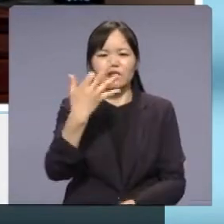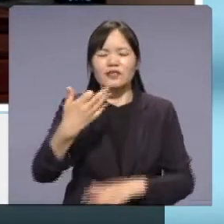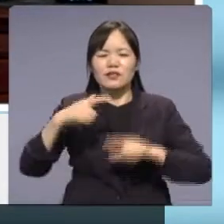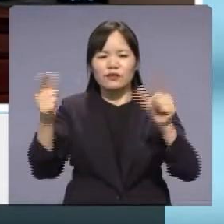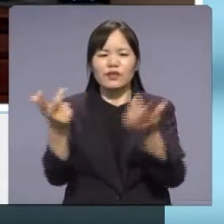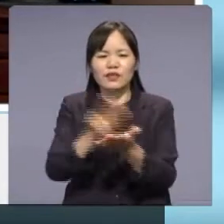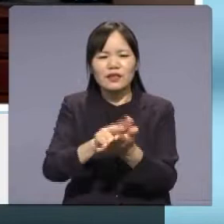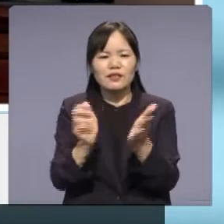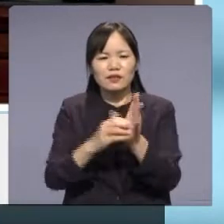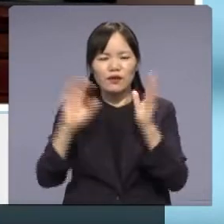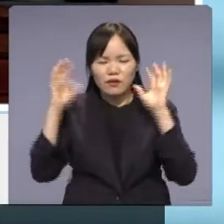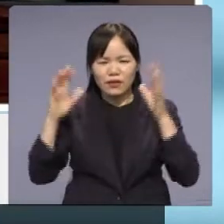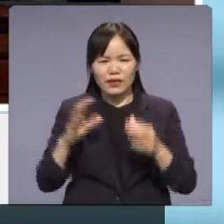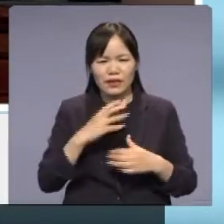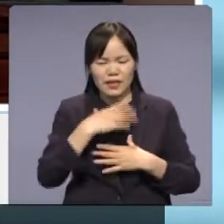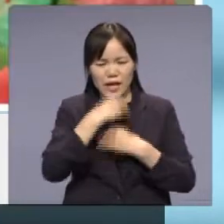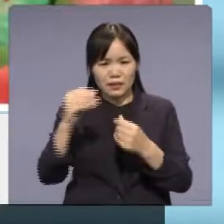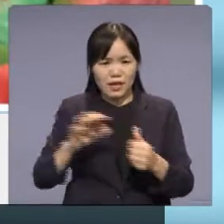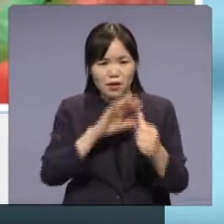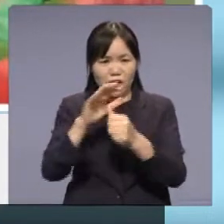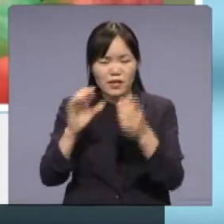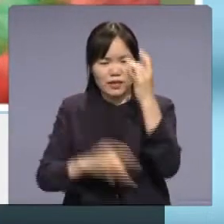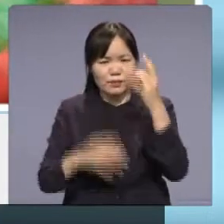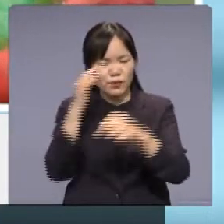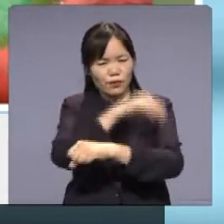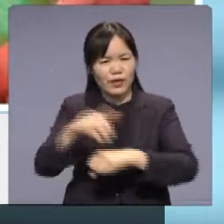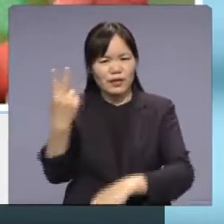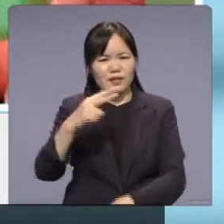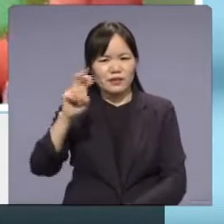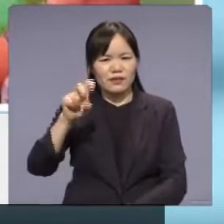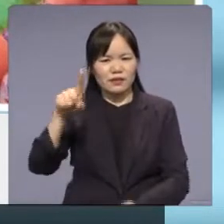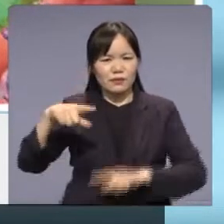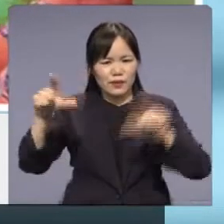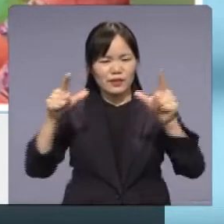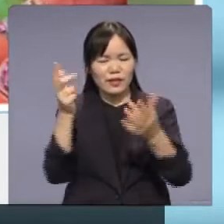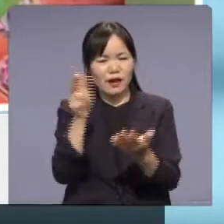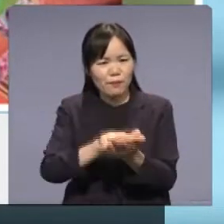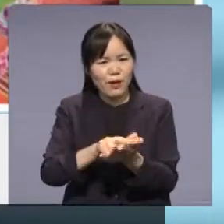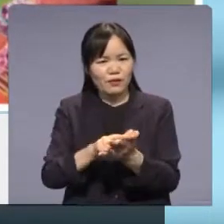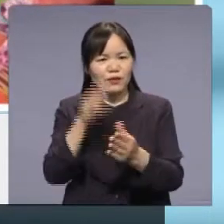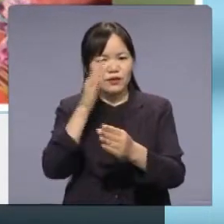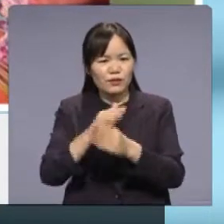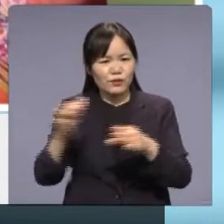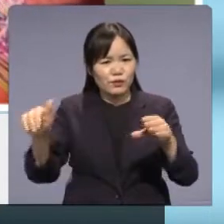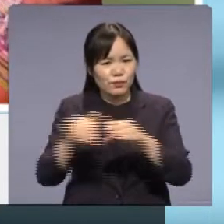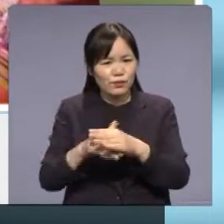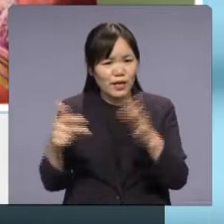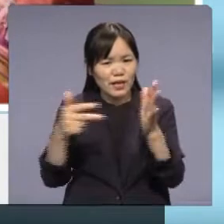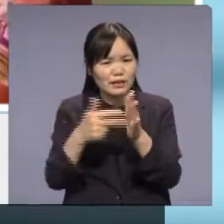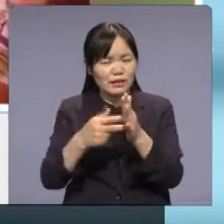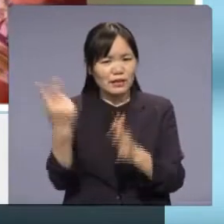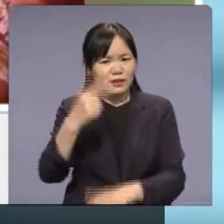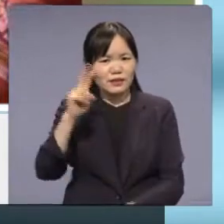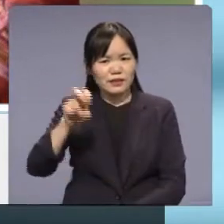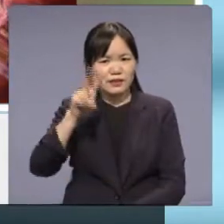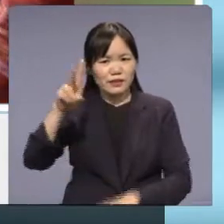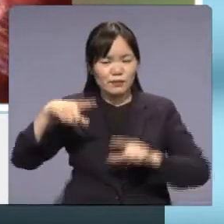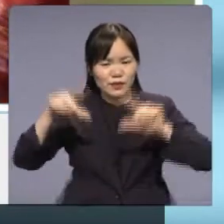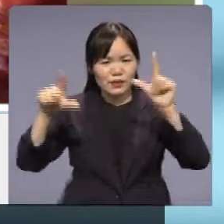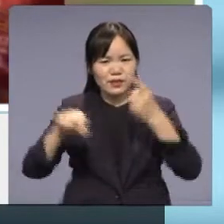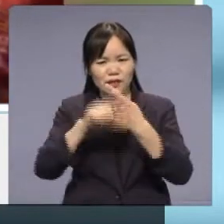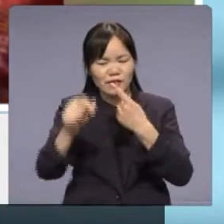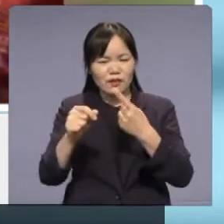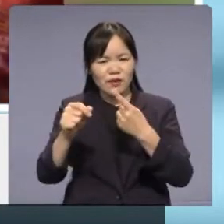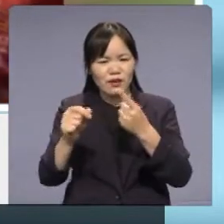했고 어린이 안전관리 기본계획을 2020년에 수립을 했고 그리고 중국문화재단을 2022년 올해 이제 착공을